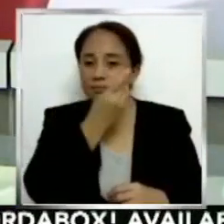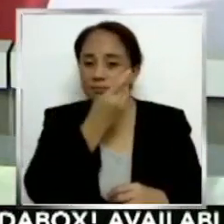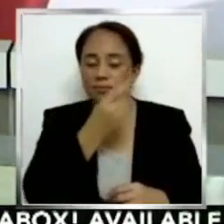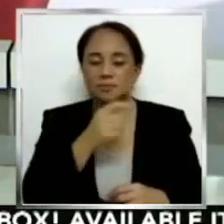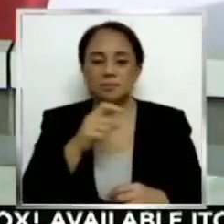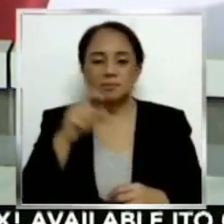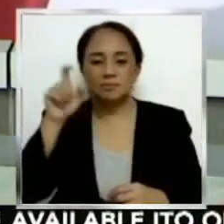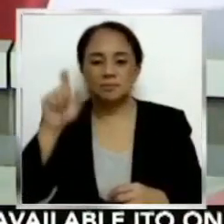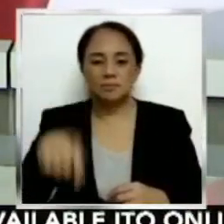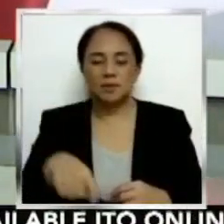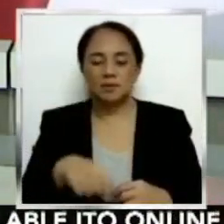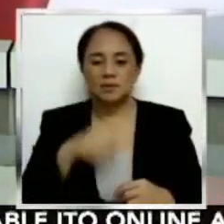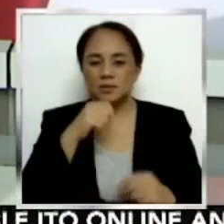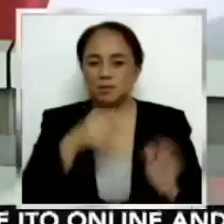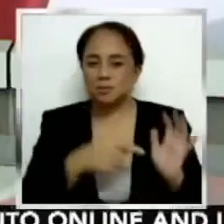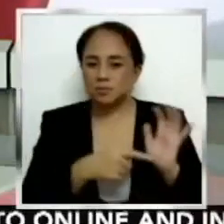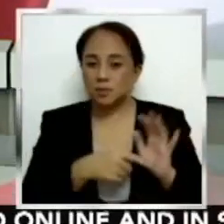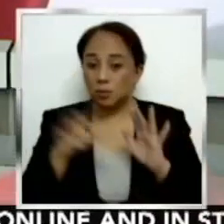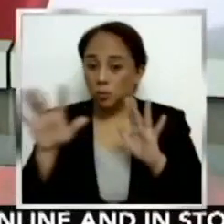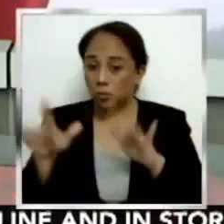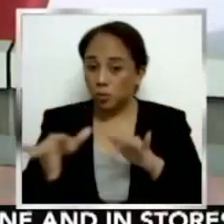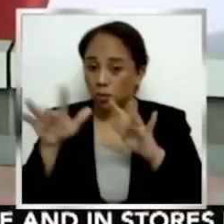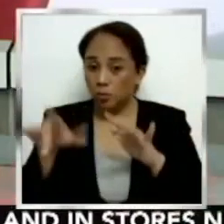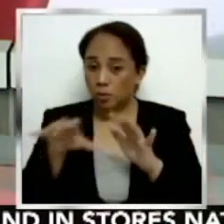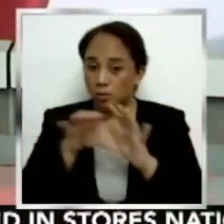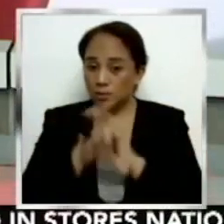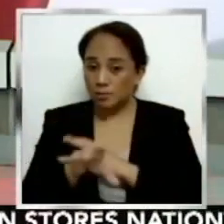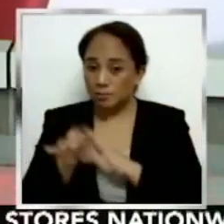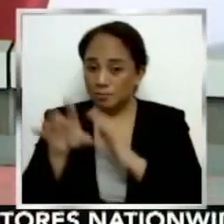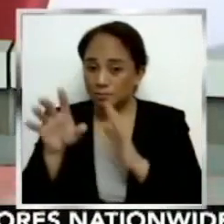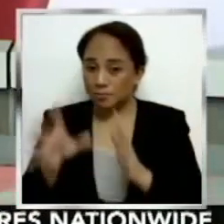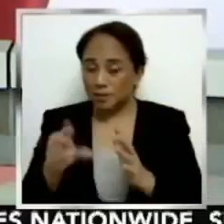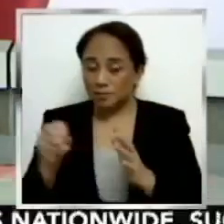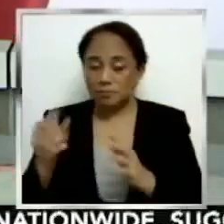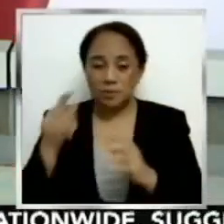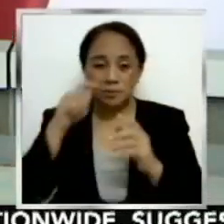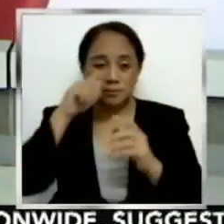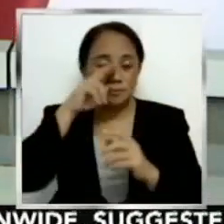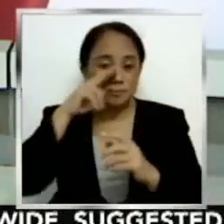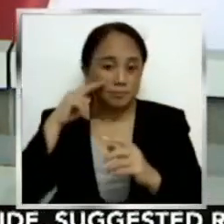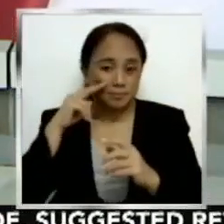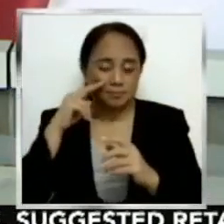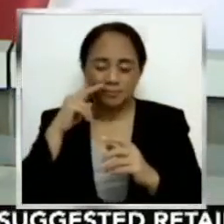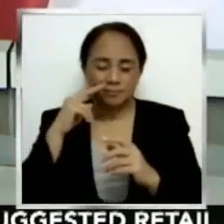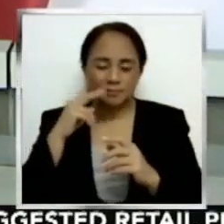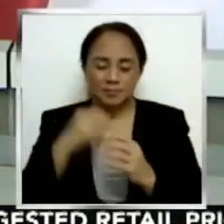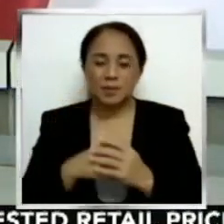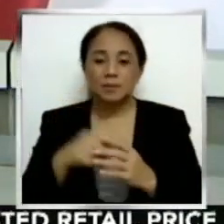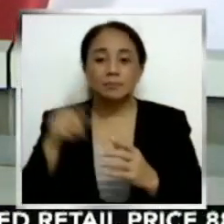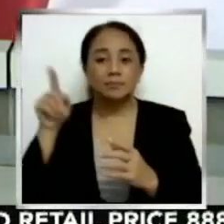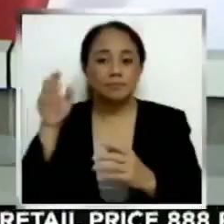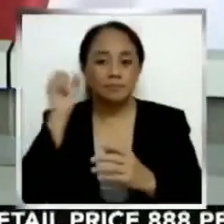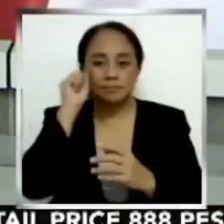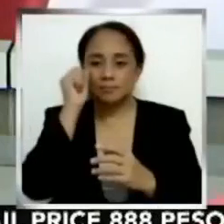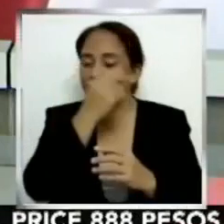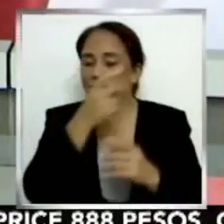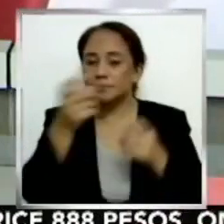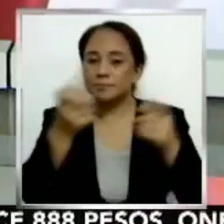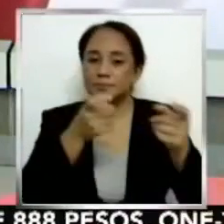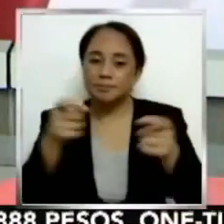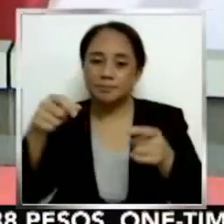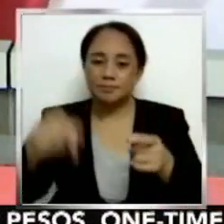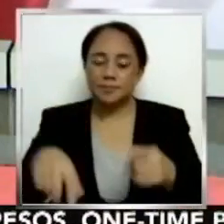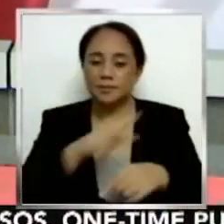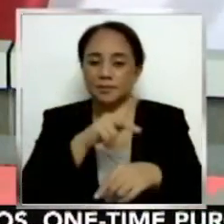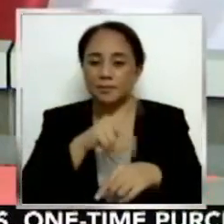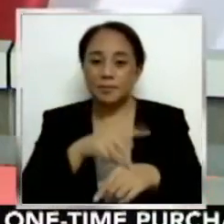pakitaan ng awa ang mga kriminal at terorista. Si Duterte ang naatasang mamahala sa bansa. Habang nasa